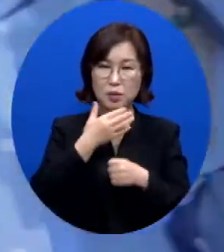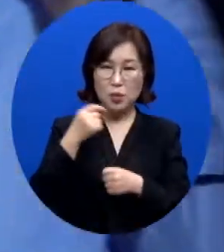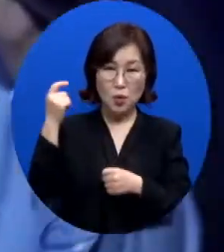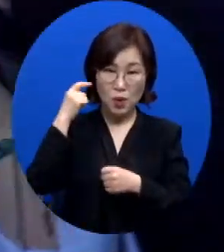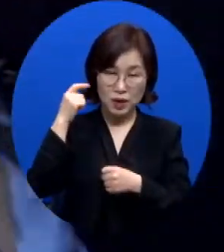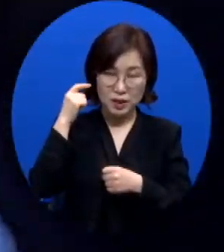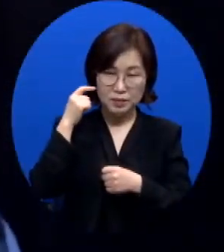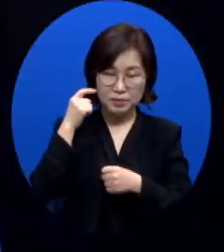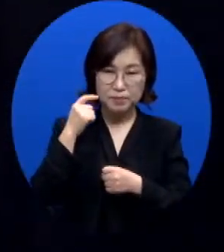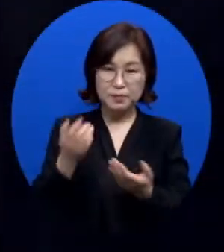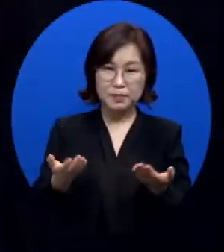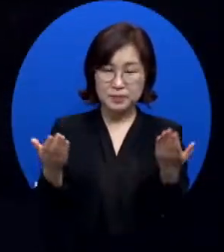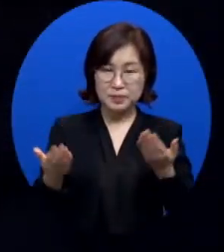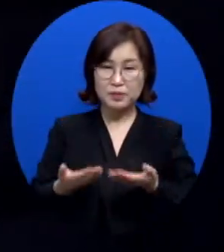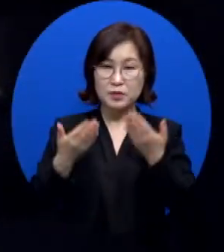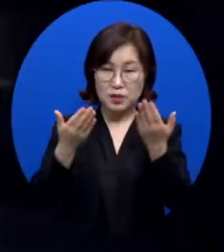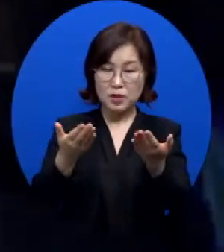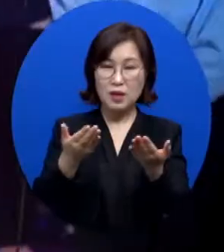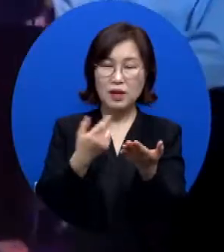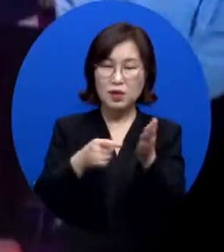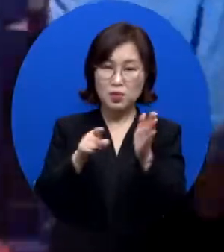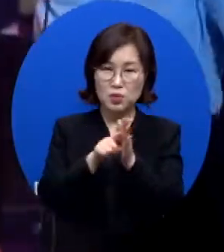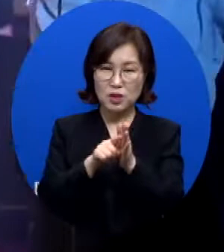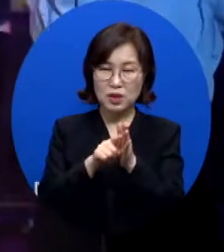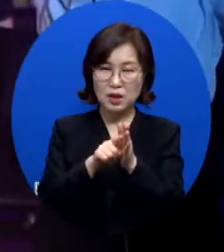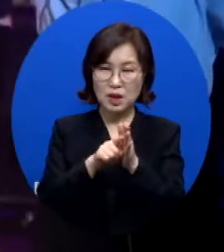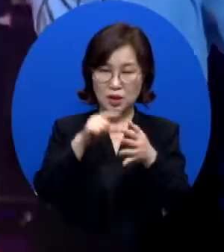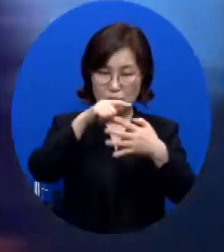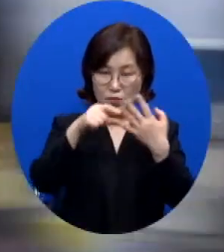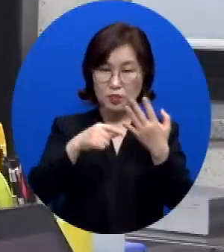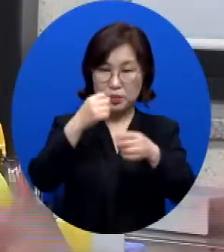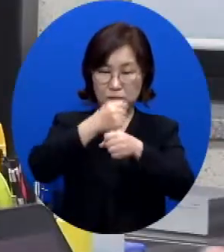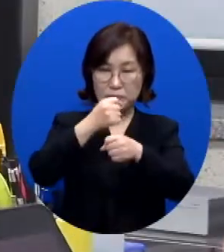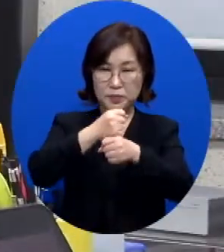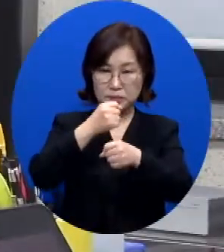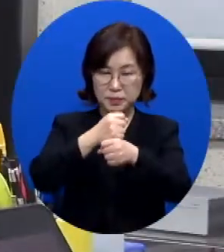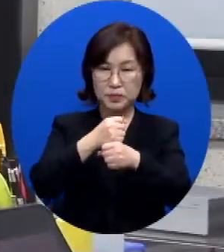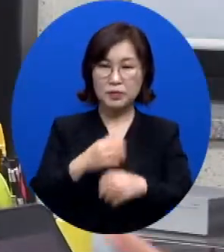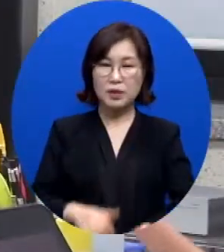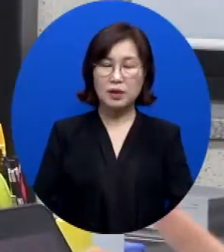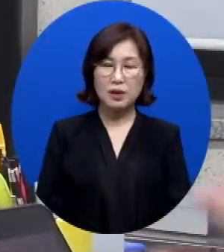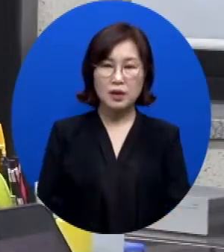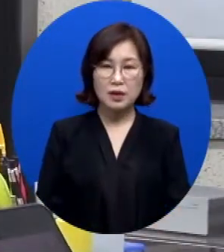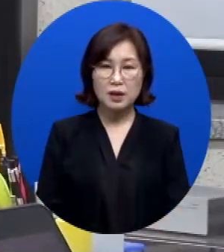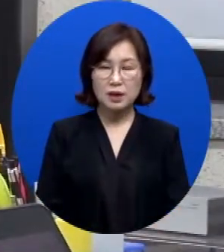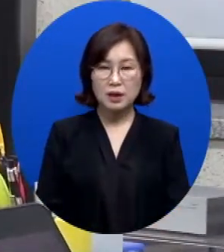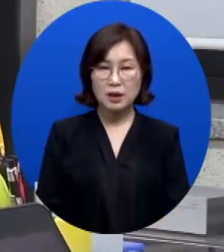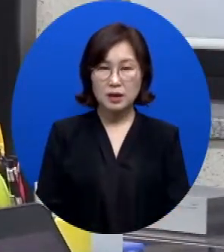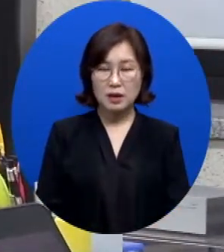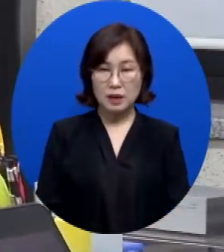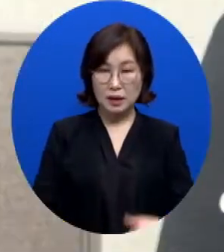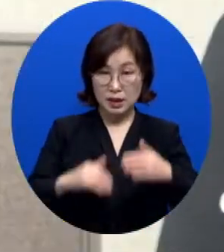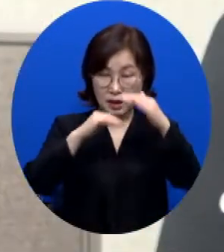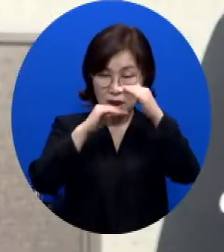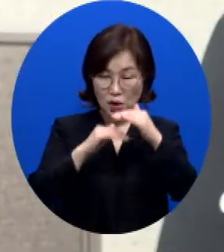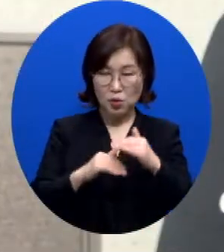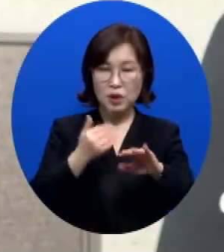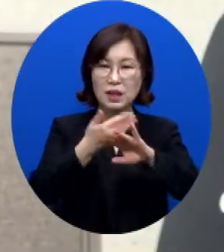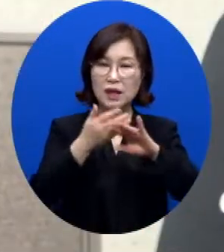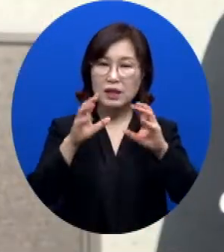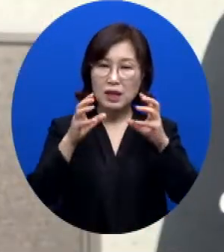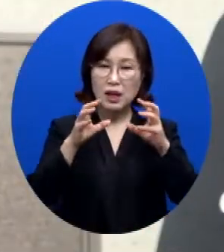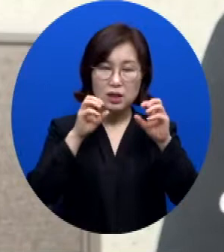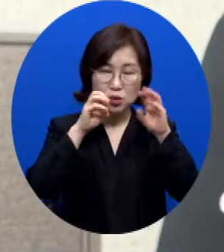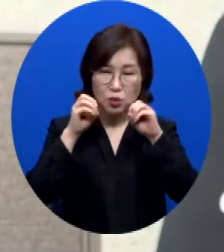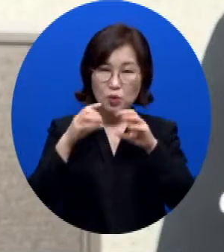이번 프로젝트를 준비했다고 전했습니다. 백성예대 김성수 교수는 특히 이번 콘텐츠가 비단 해외